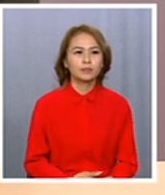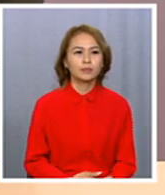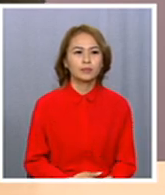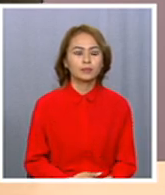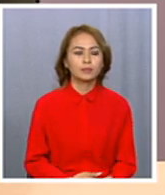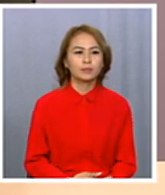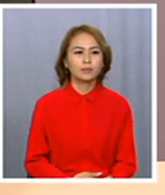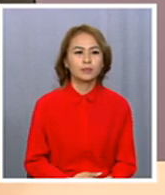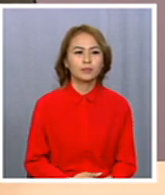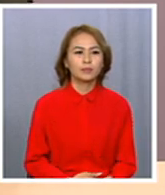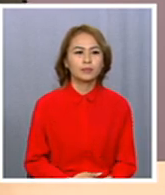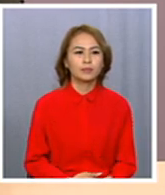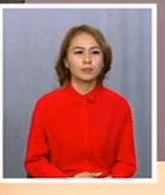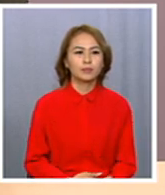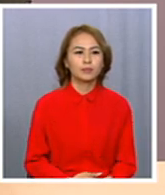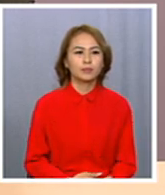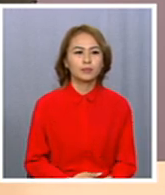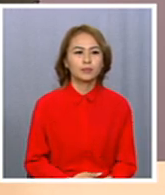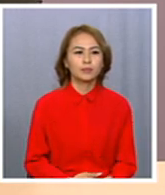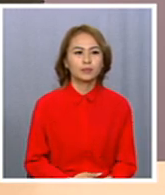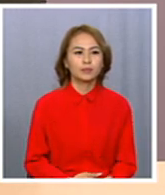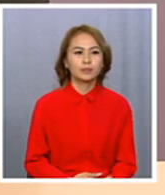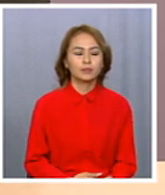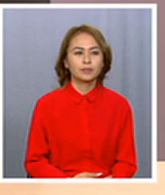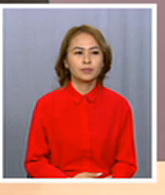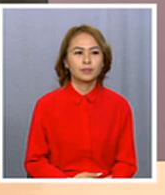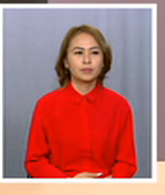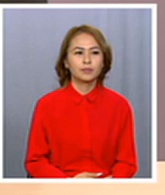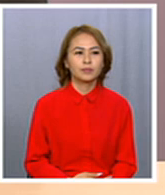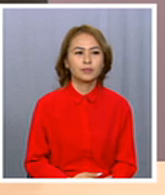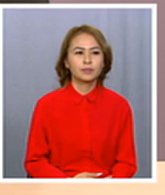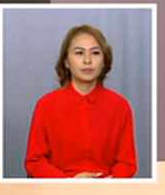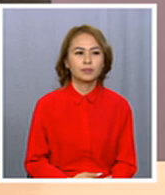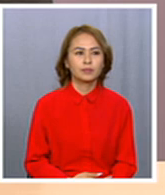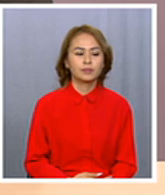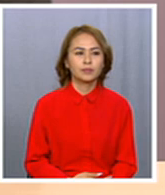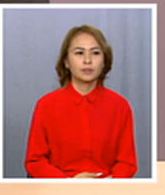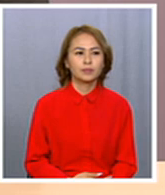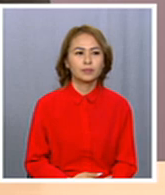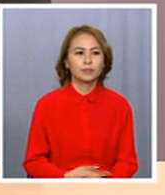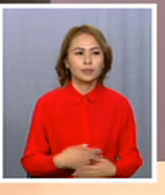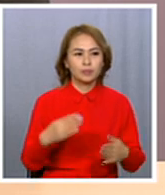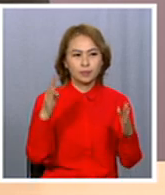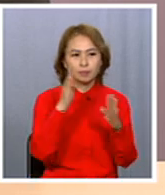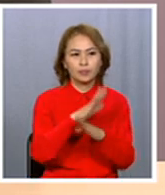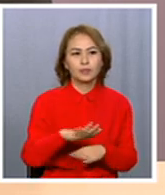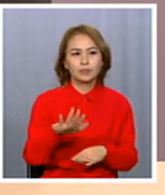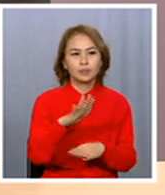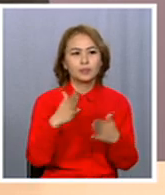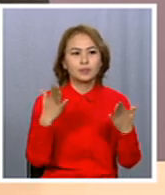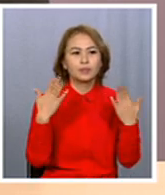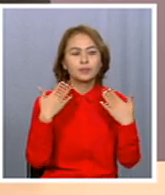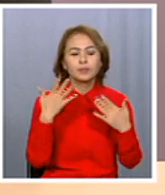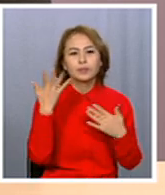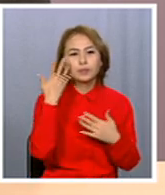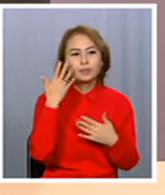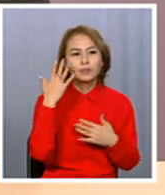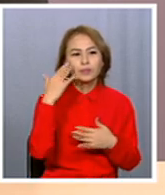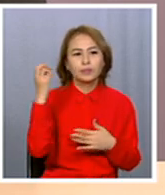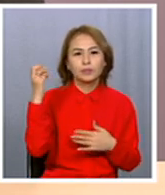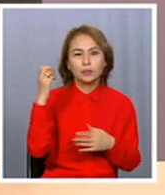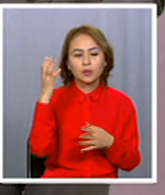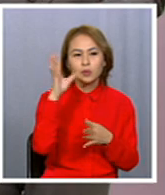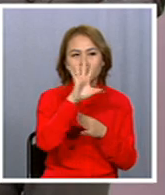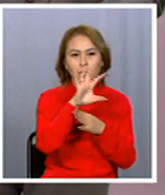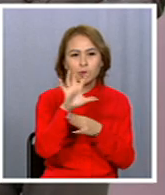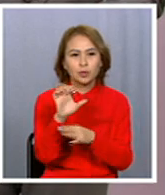Дұрыс айтасыңдар, бұл жалған пікір. Келесі пікір. Табиғат аясында демалғанда суретке түсуге